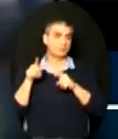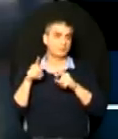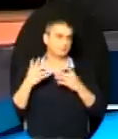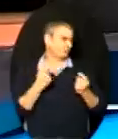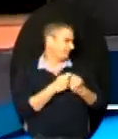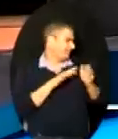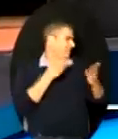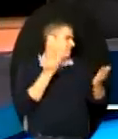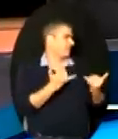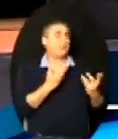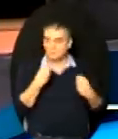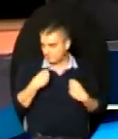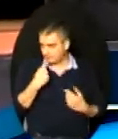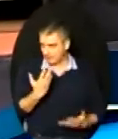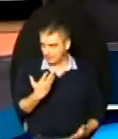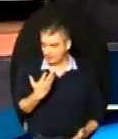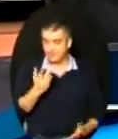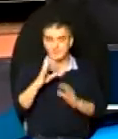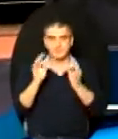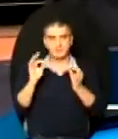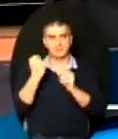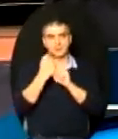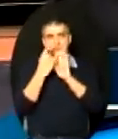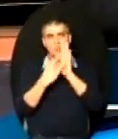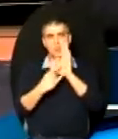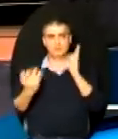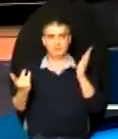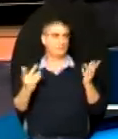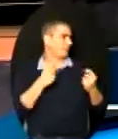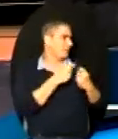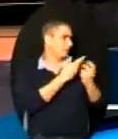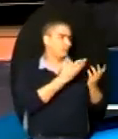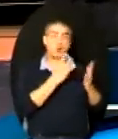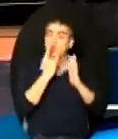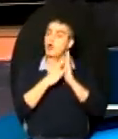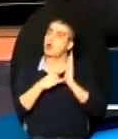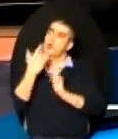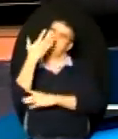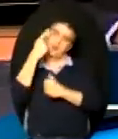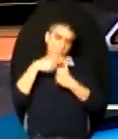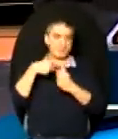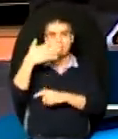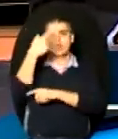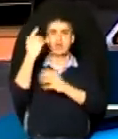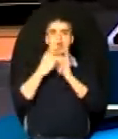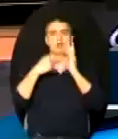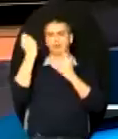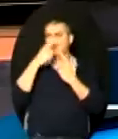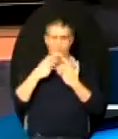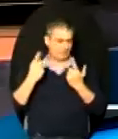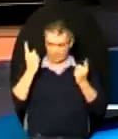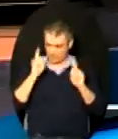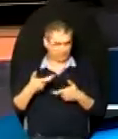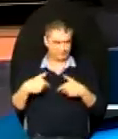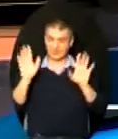קשר לממשלה? שנייה, תן לי להגיד מילה. אז מתחילים לחוקק חוקים. מה קשור לאחר? חוק הלאום וחוק השבת. לא